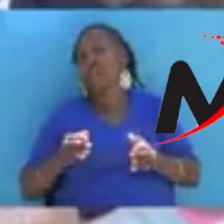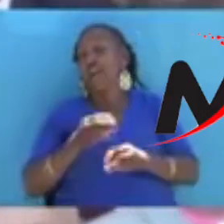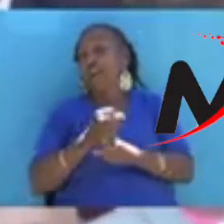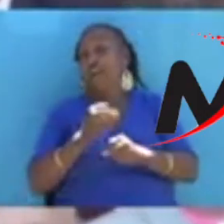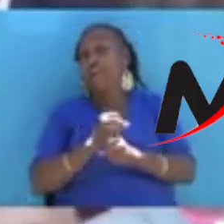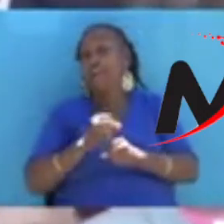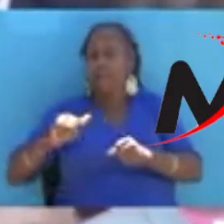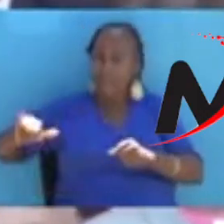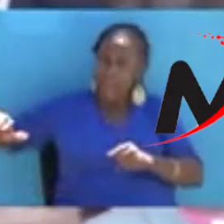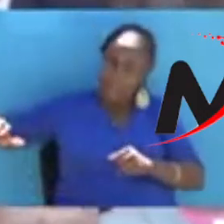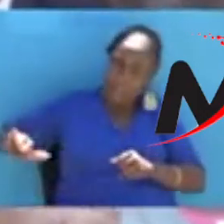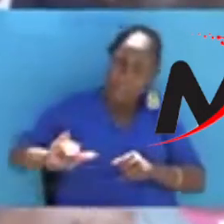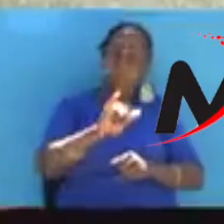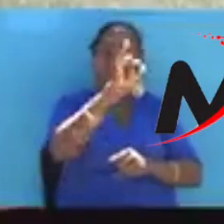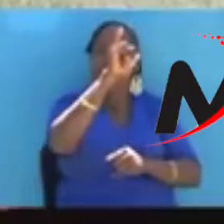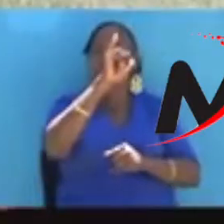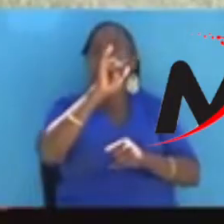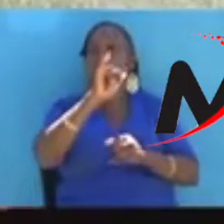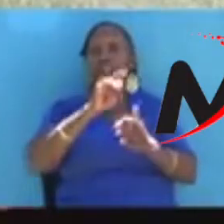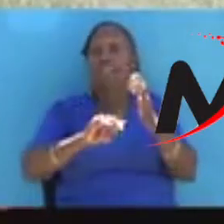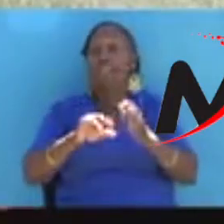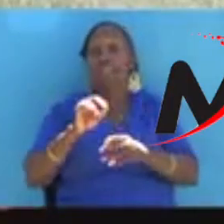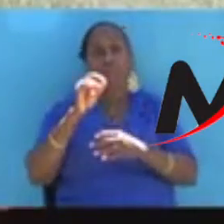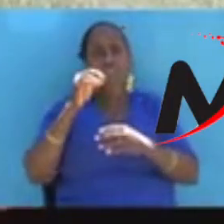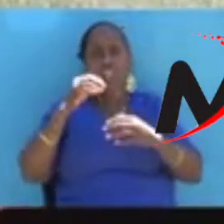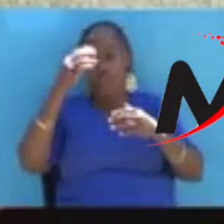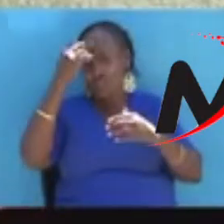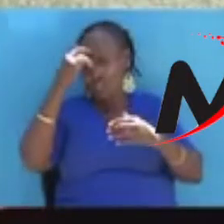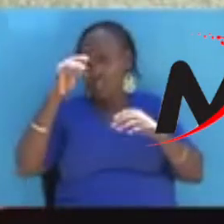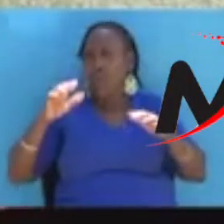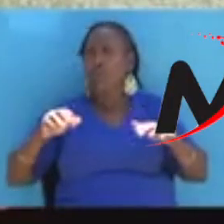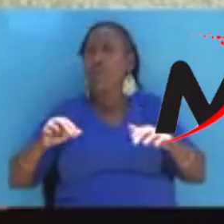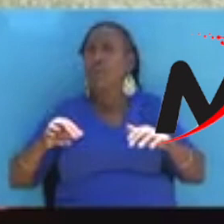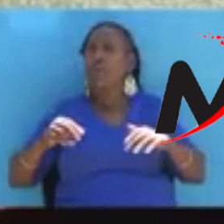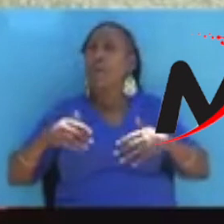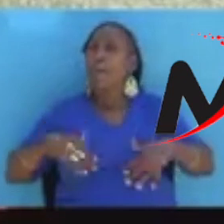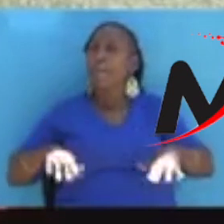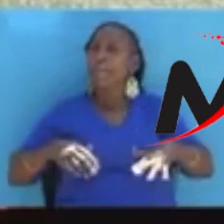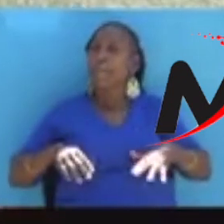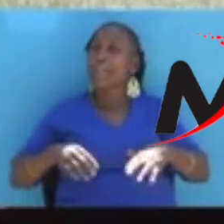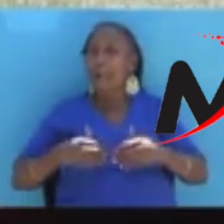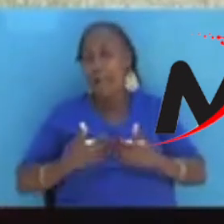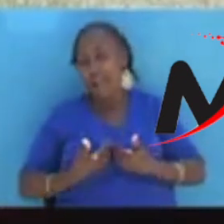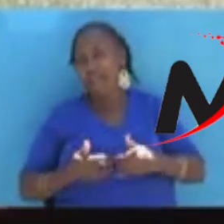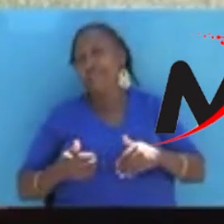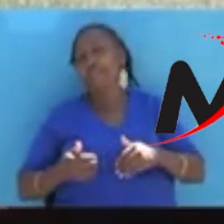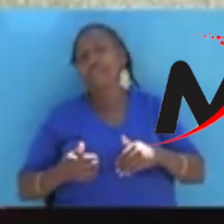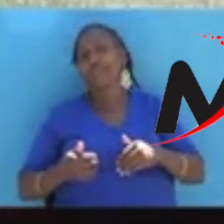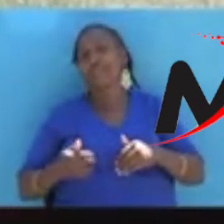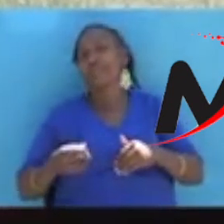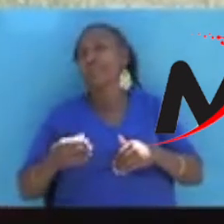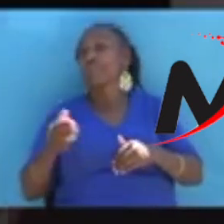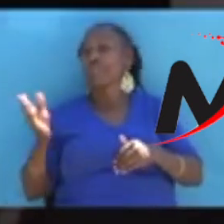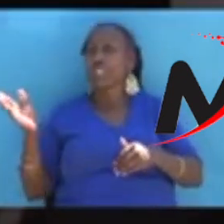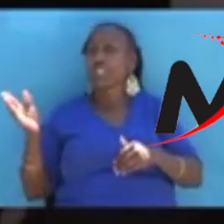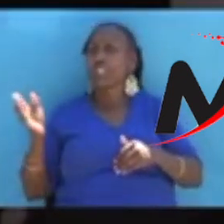Halafu watu wa Narok wakuwe na category B, na sisi ambao tunapenda sana kukuja eneo